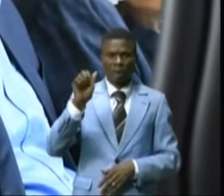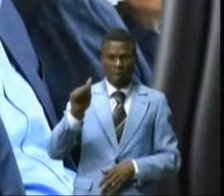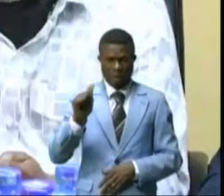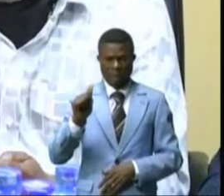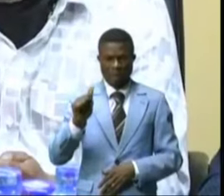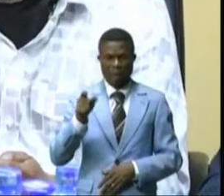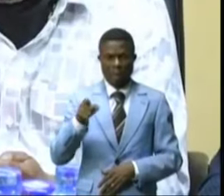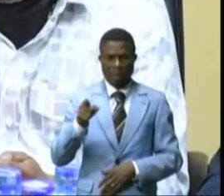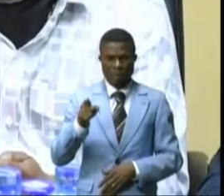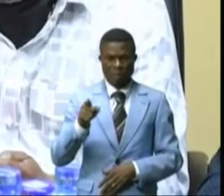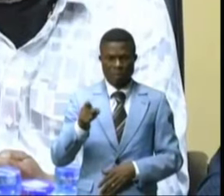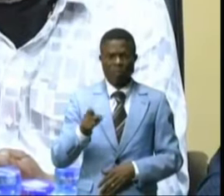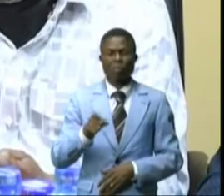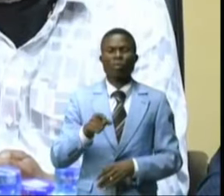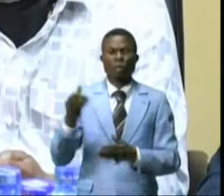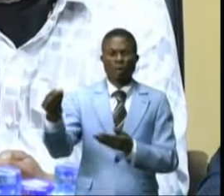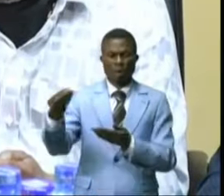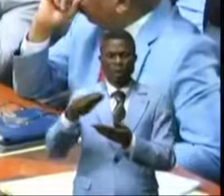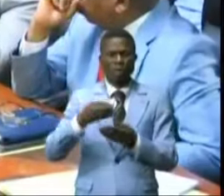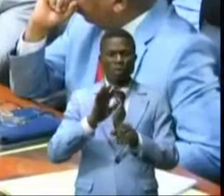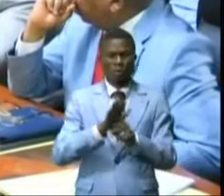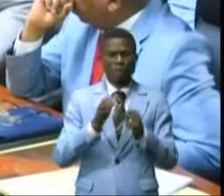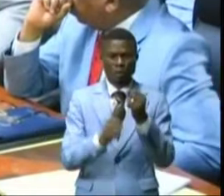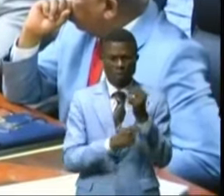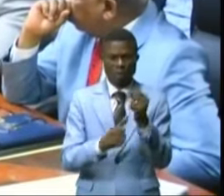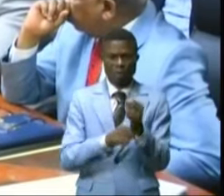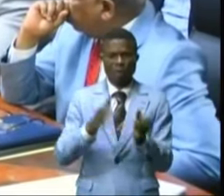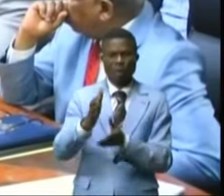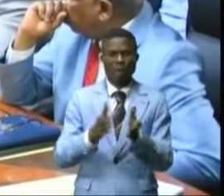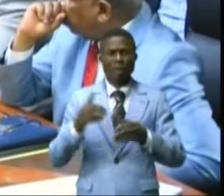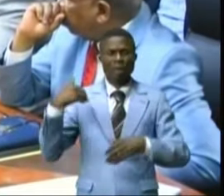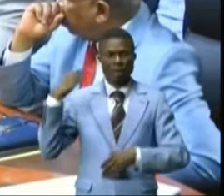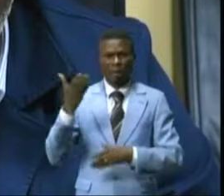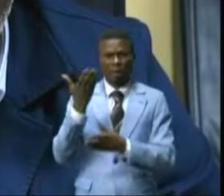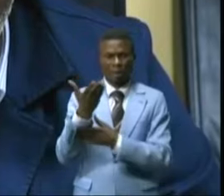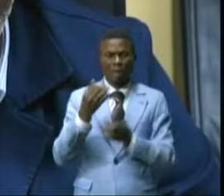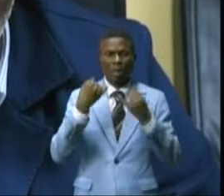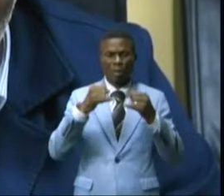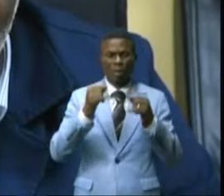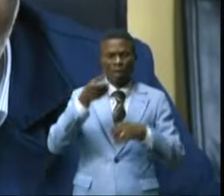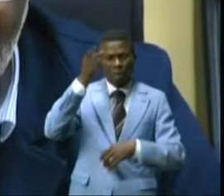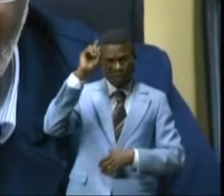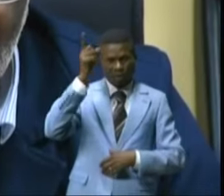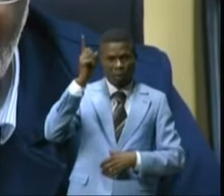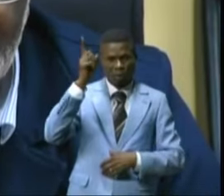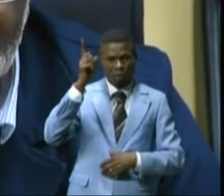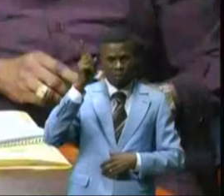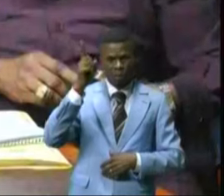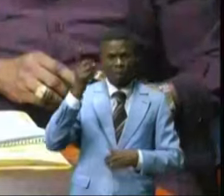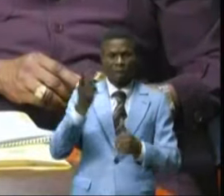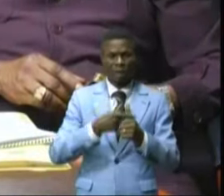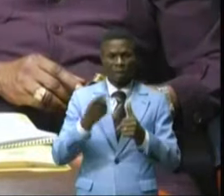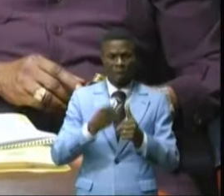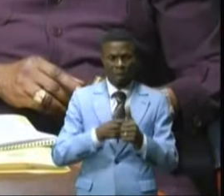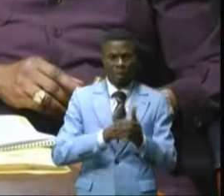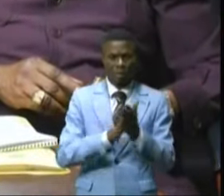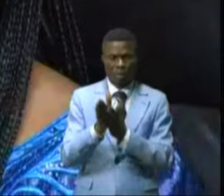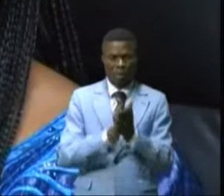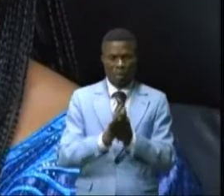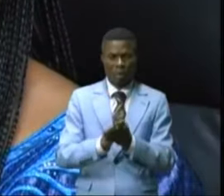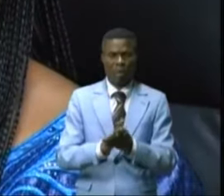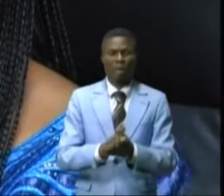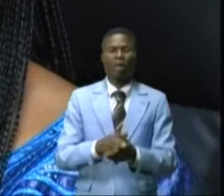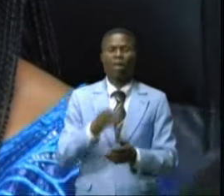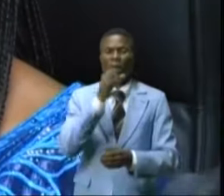mordicus à une mobilisation accrue des recettes, rappelle les données prioritaires s'il faut s'en tenir à la retraite